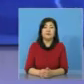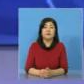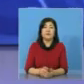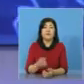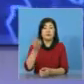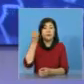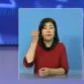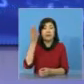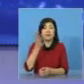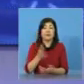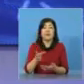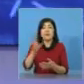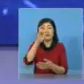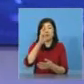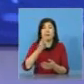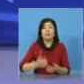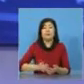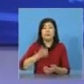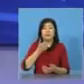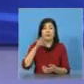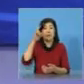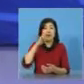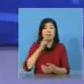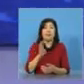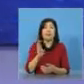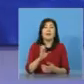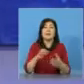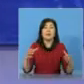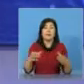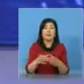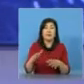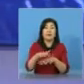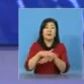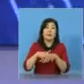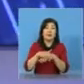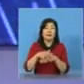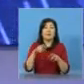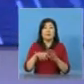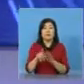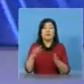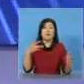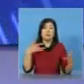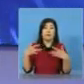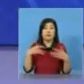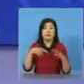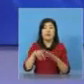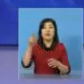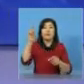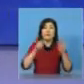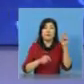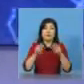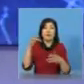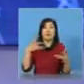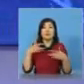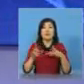Мәдениет елдің мәртебесі. Қазақстан халқы ассамблеясы ғимаратында халықтық атағы бар көркем өнерпаздар ұжымының фестиваль концерті